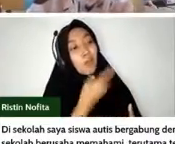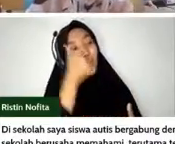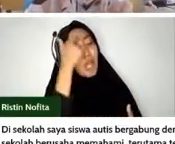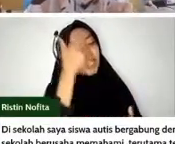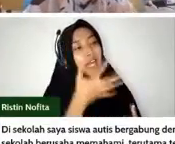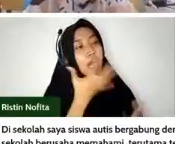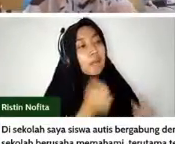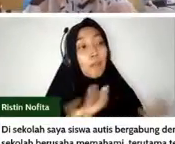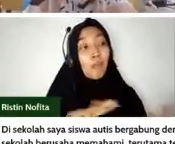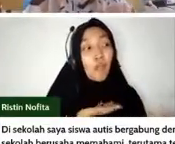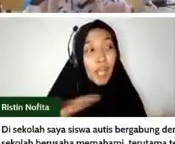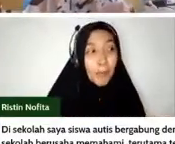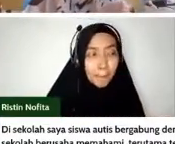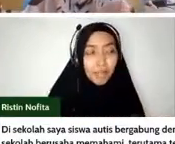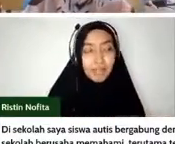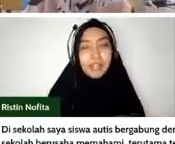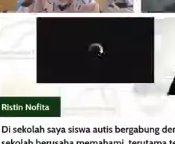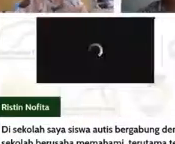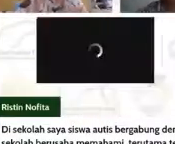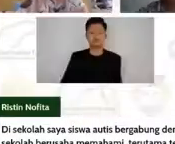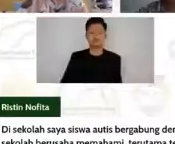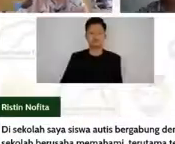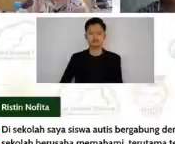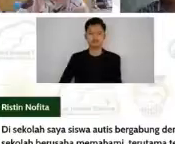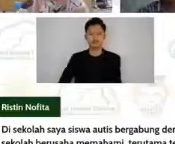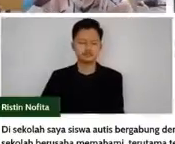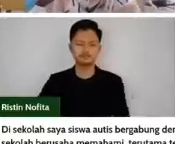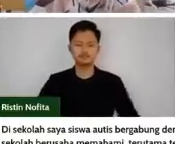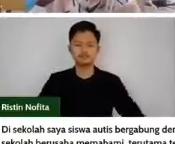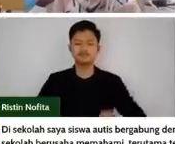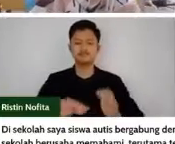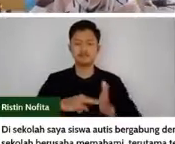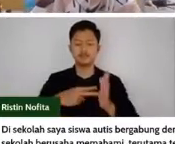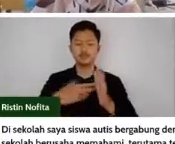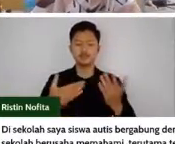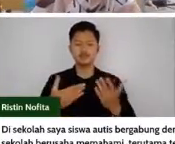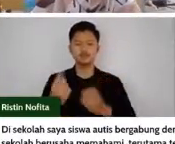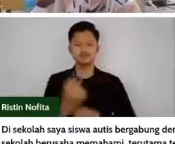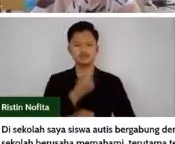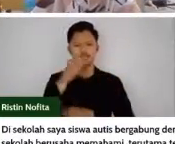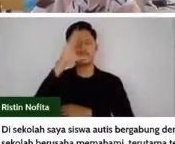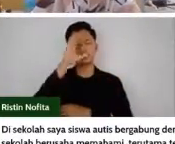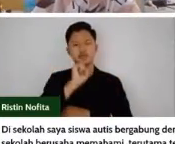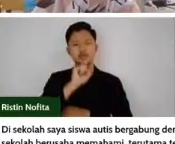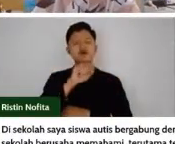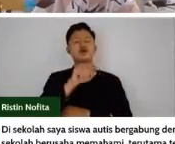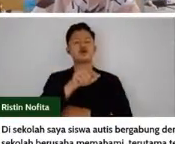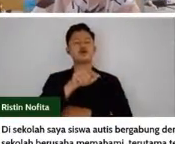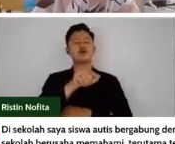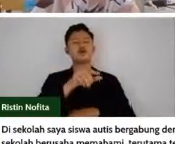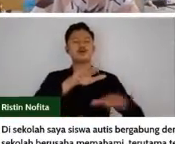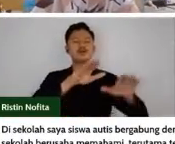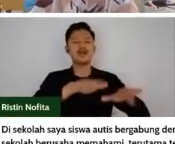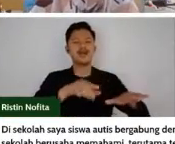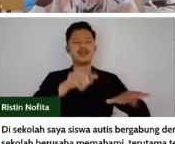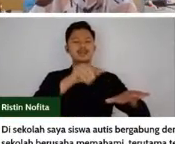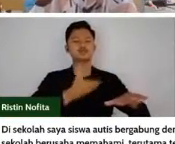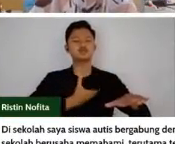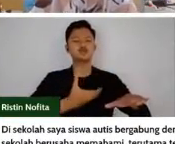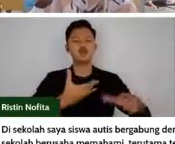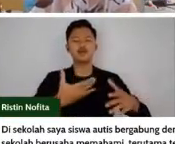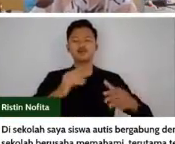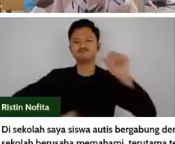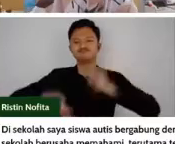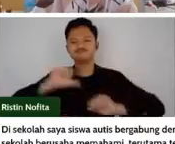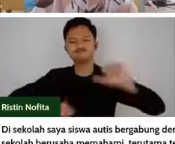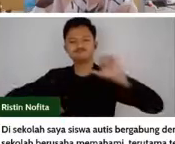yang diharapkan oleh si anak tersebut, sehingga kita bisa tahu ternyata dia itu memang senangnya itu bergerak gitu. Jadi ke depannya